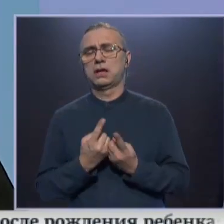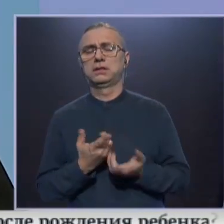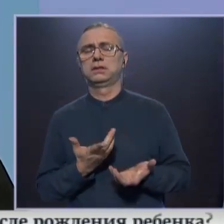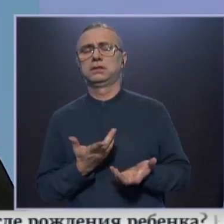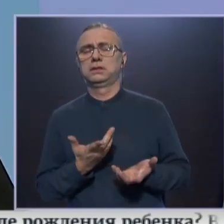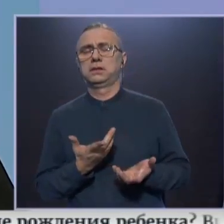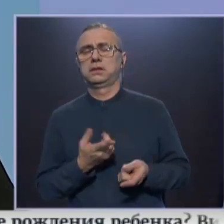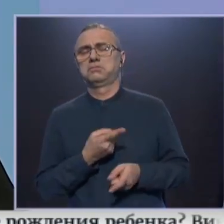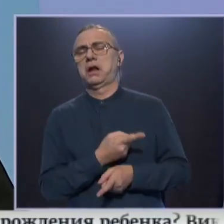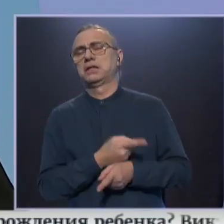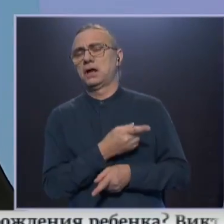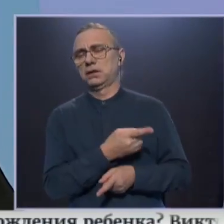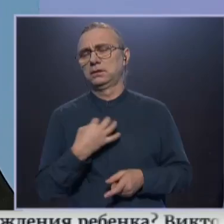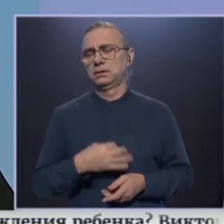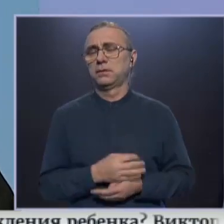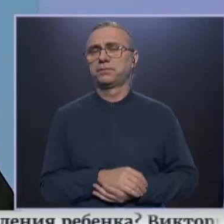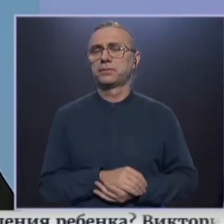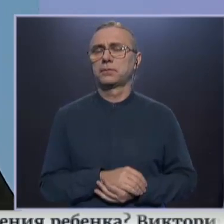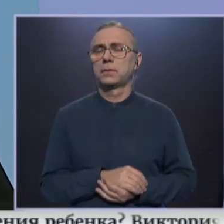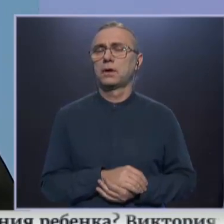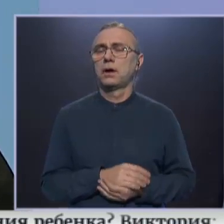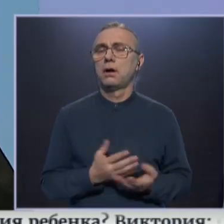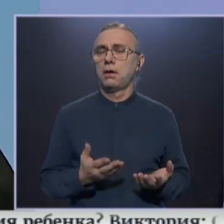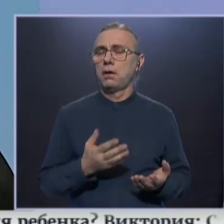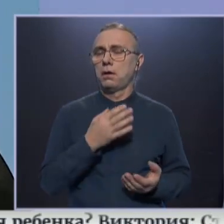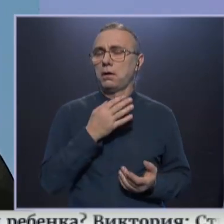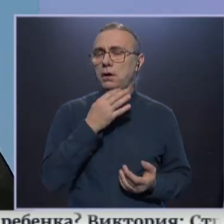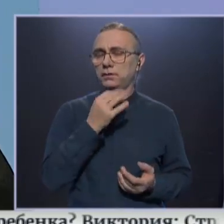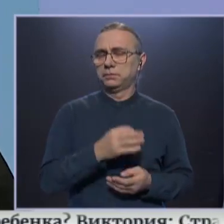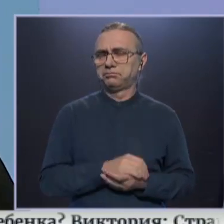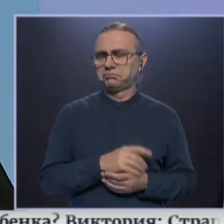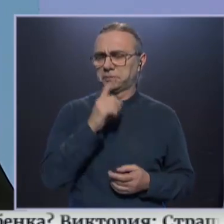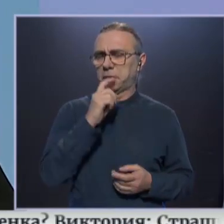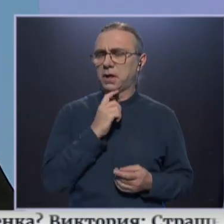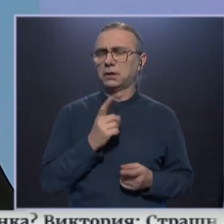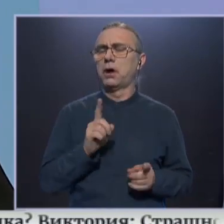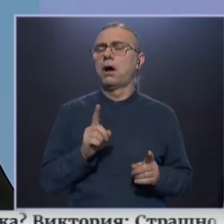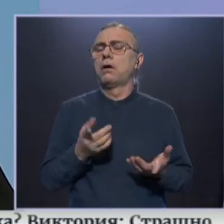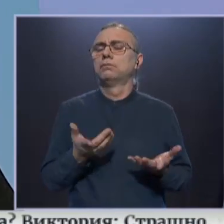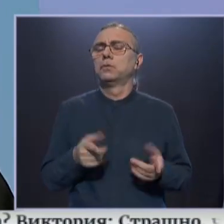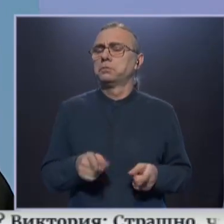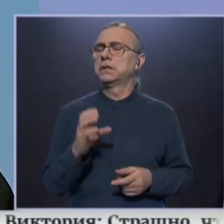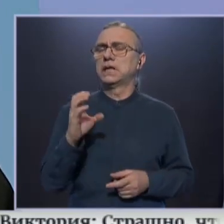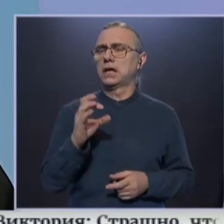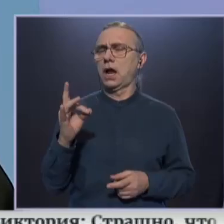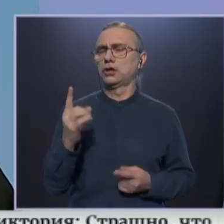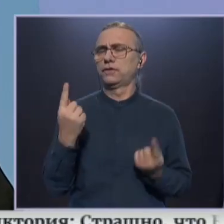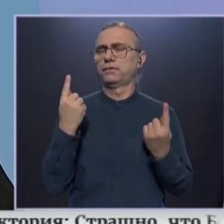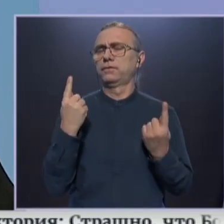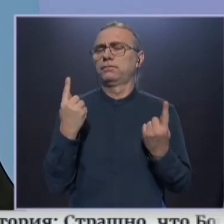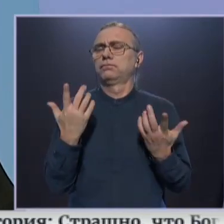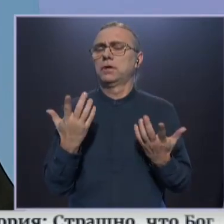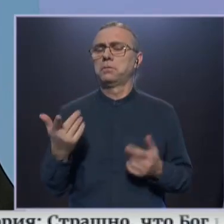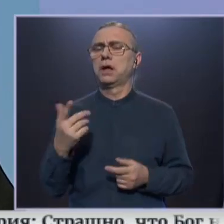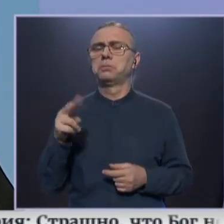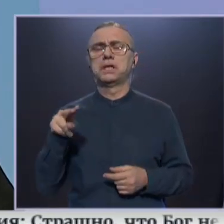склонял голову там супер-лидер русского народа Дмитрий Донской, один из русских величайших героев. Поэтому, а школота